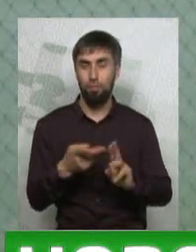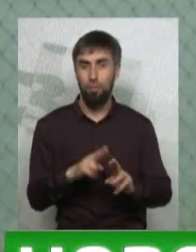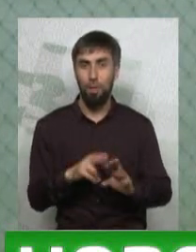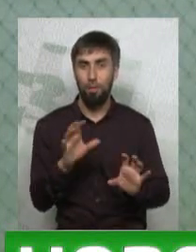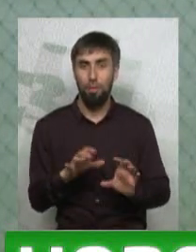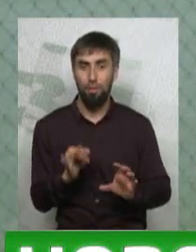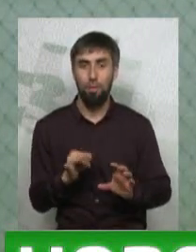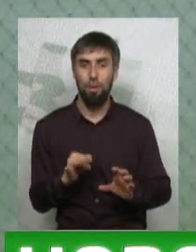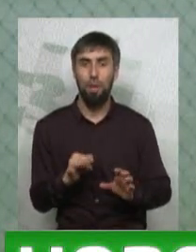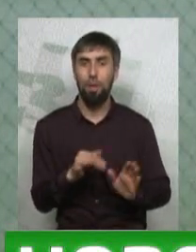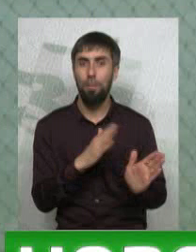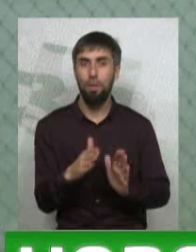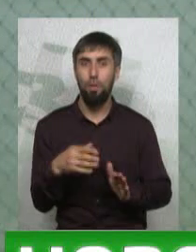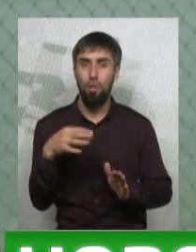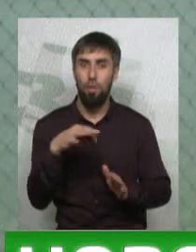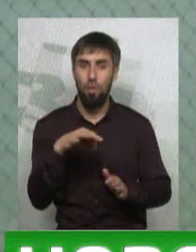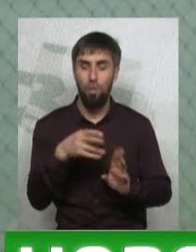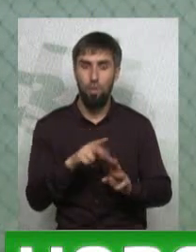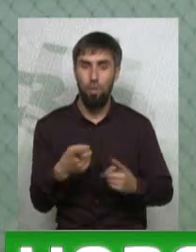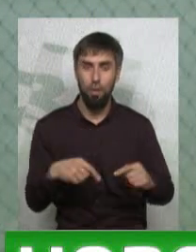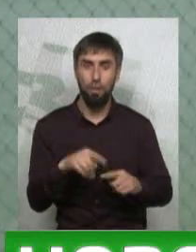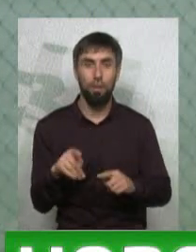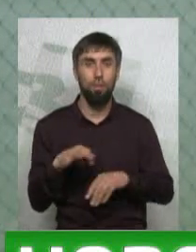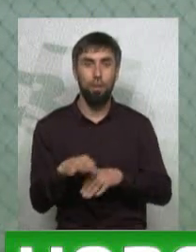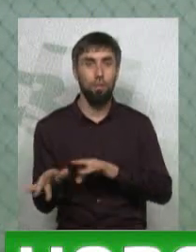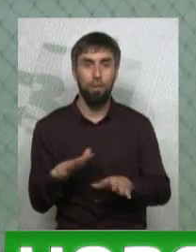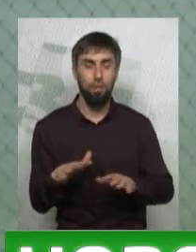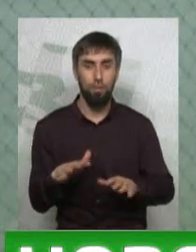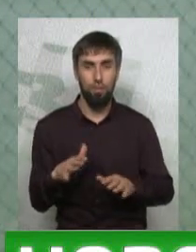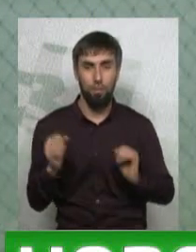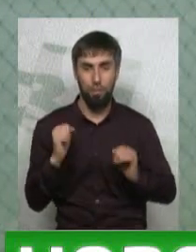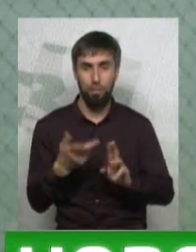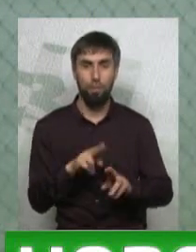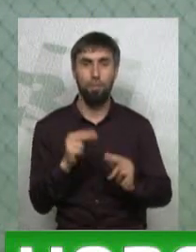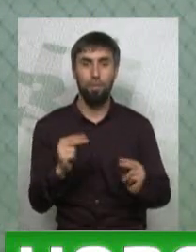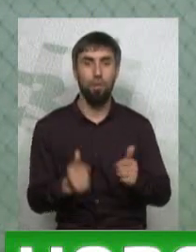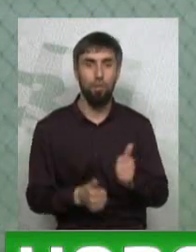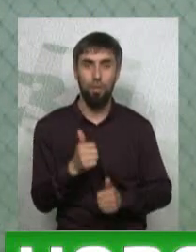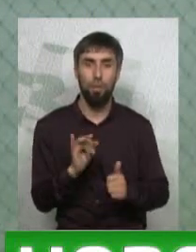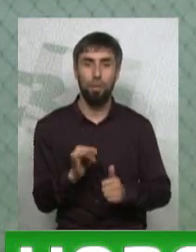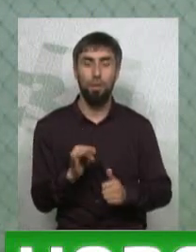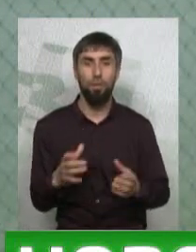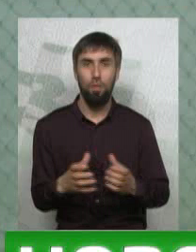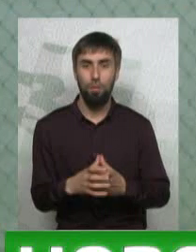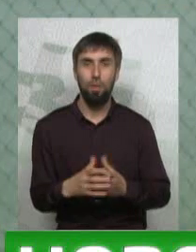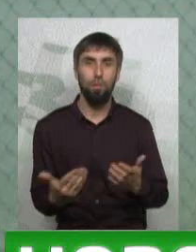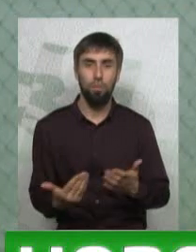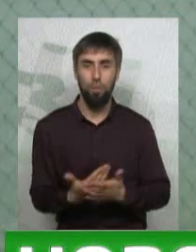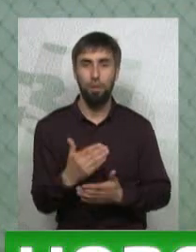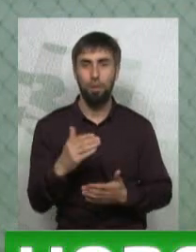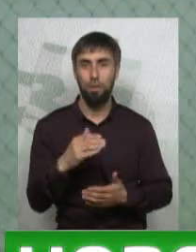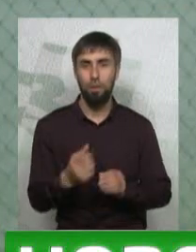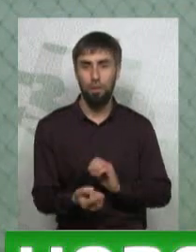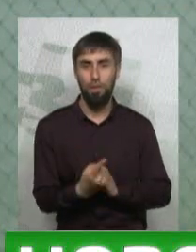поддерживать заведенный порядок организации и проведения спортивных мероприятий, создать условия для честных соревнований и сформировать новые